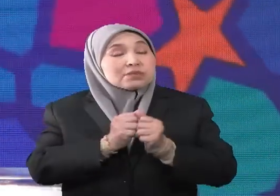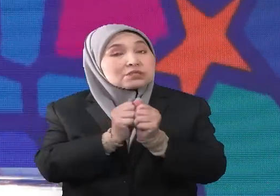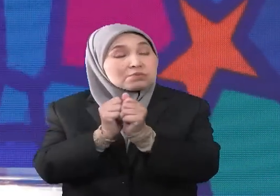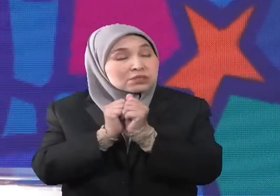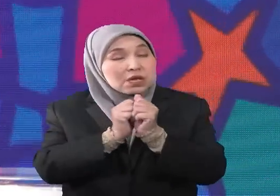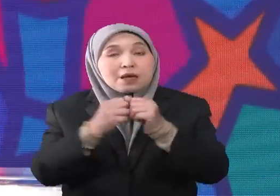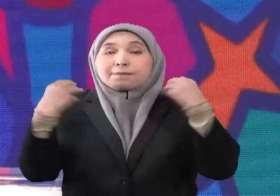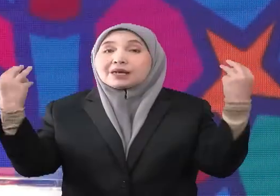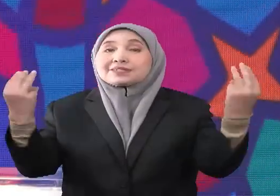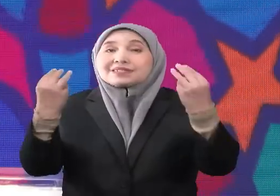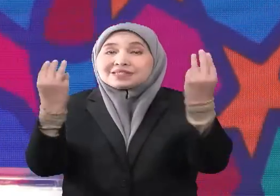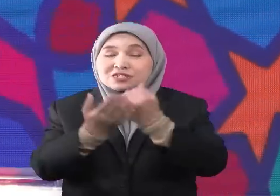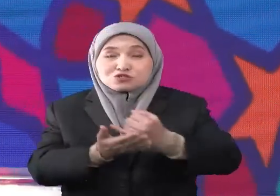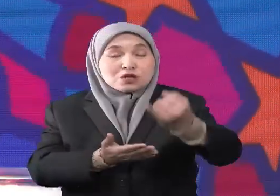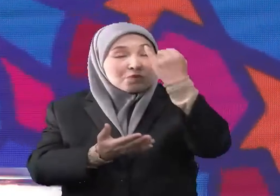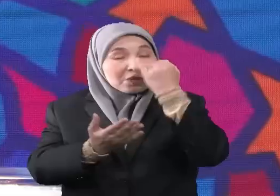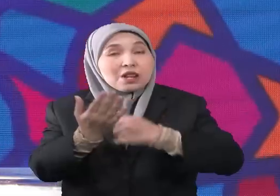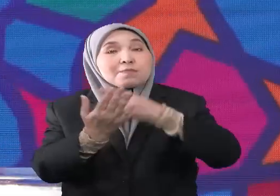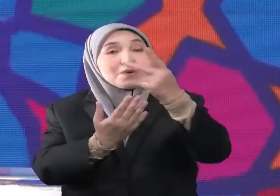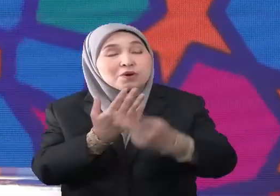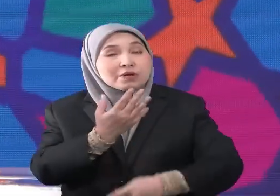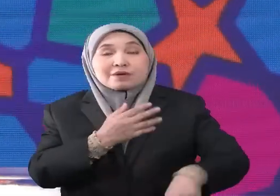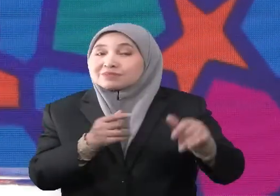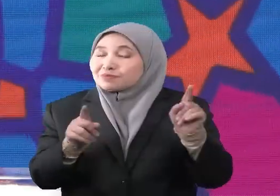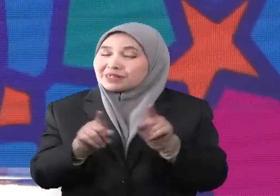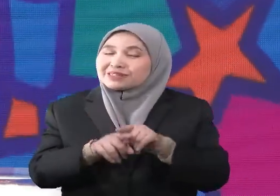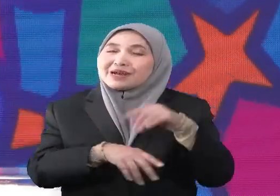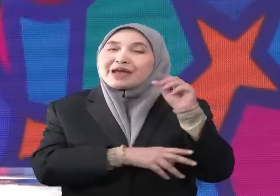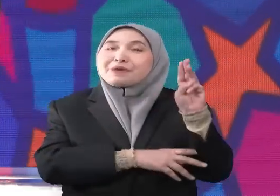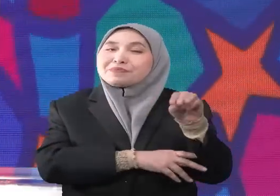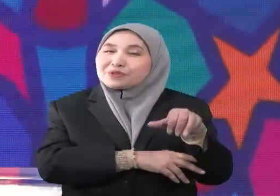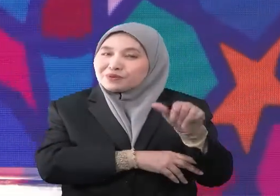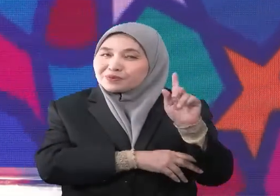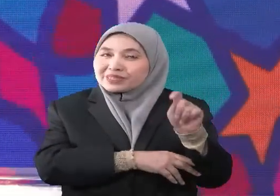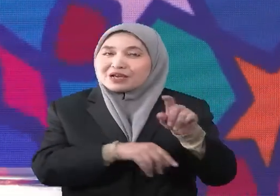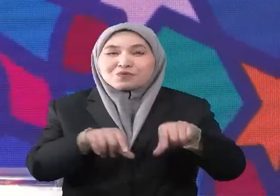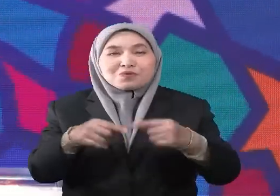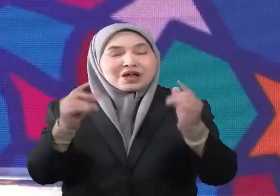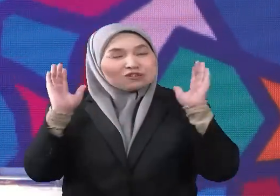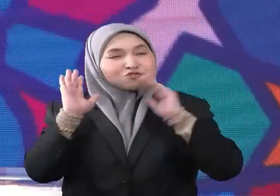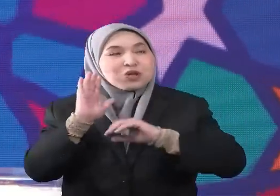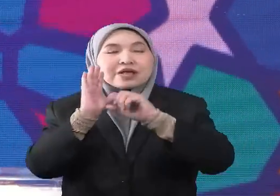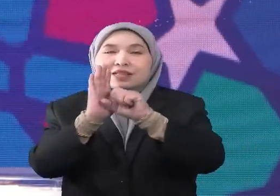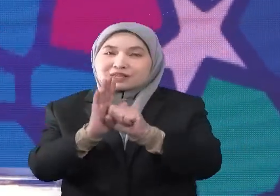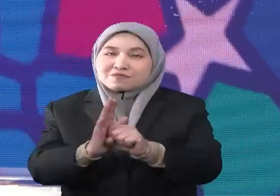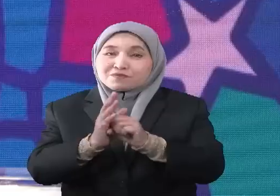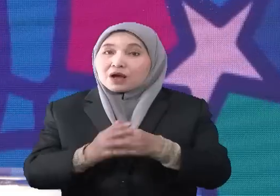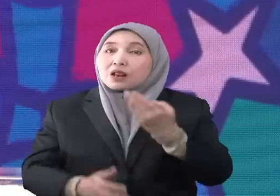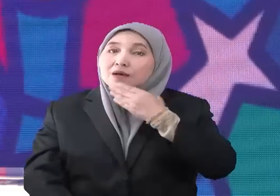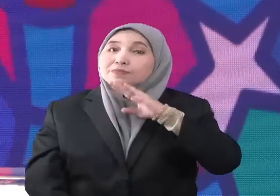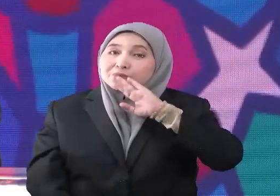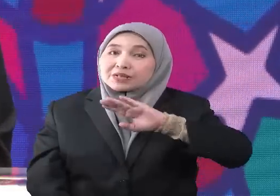majelis ilmu itulah dalam rancangan seperti biasa MyQuran time Qur'an salat dan infaq Alhamdulillah